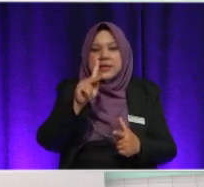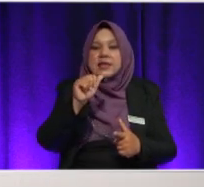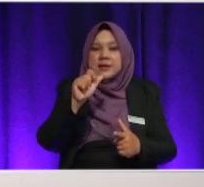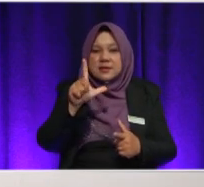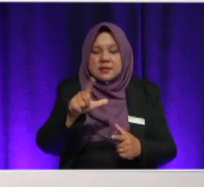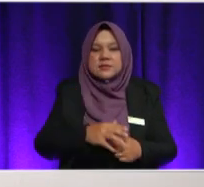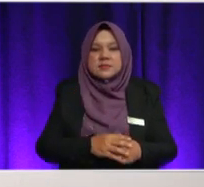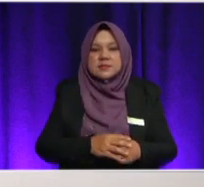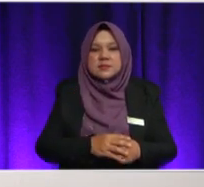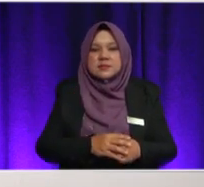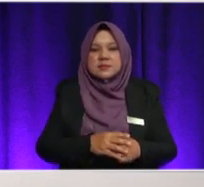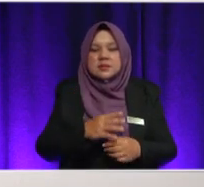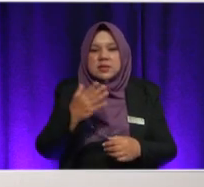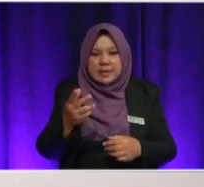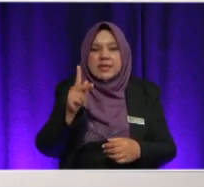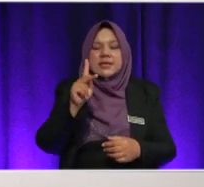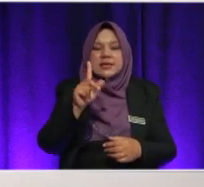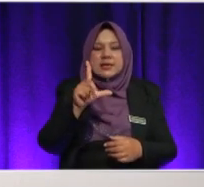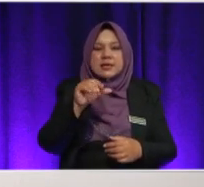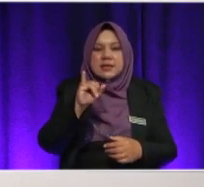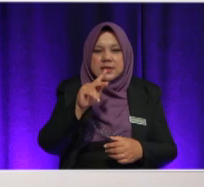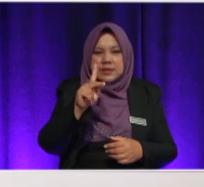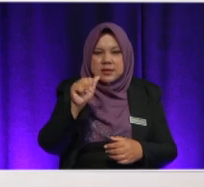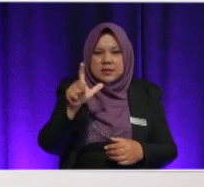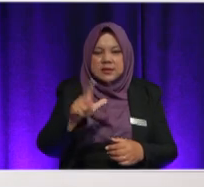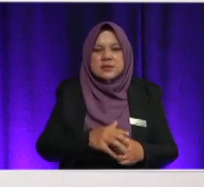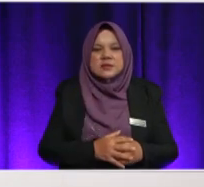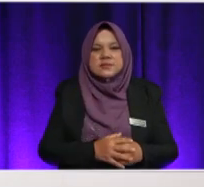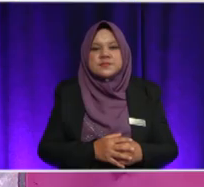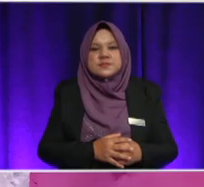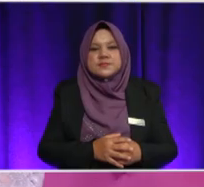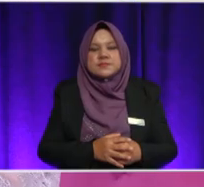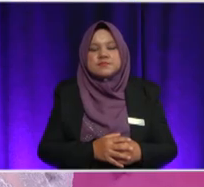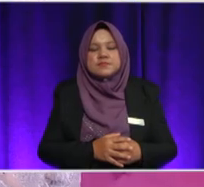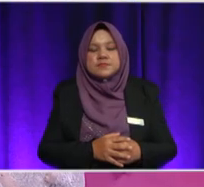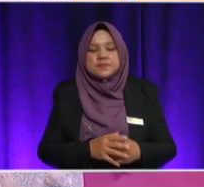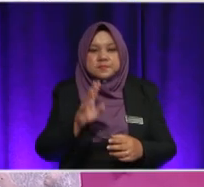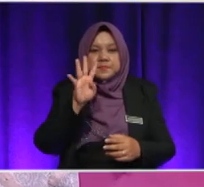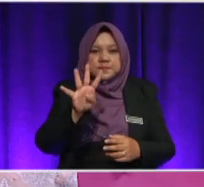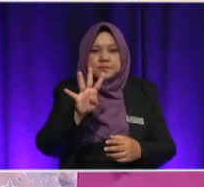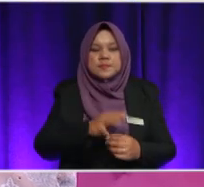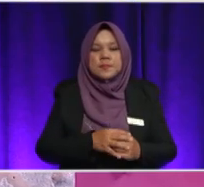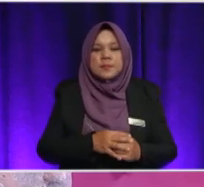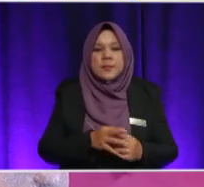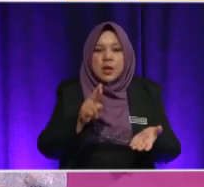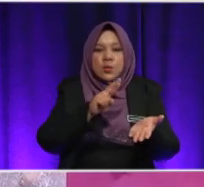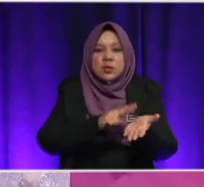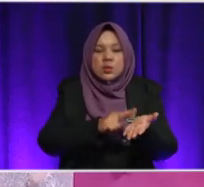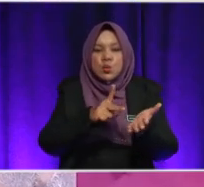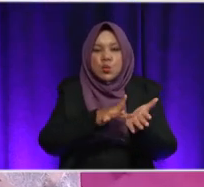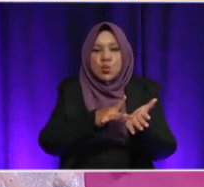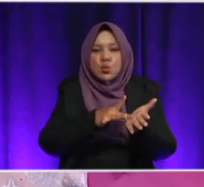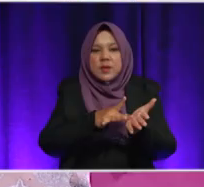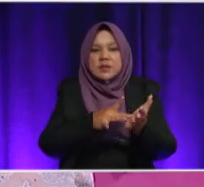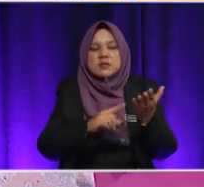selalunya di klinik jadi secara klinica bagus maksudnya dia adik kajian ya yang keempat rawatan menggunakan obat-obatan